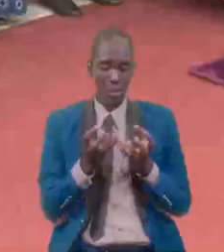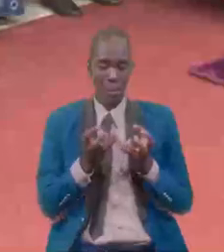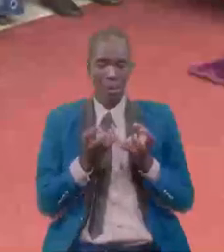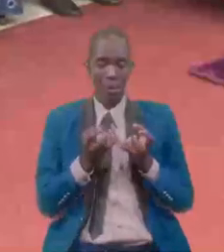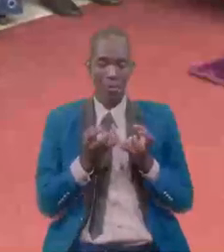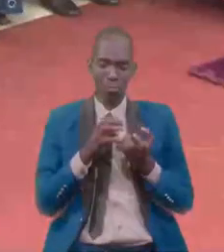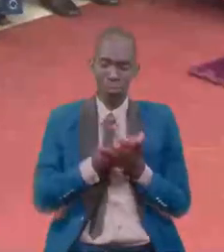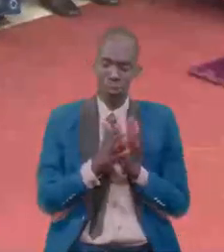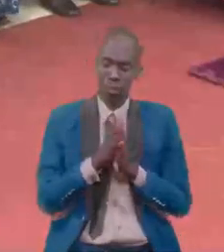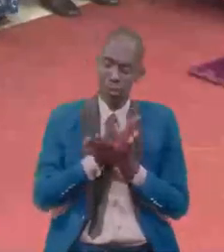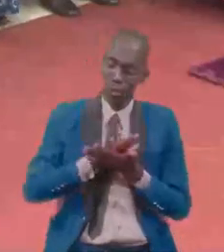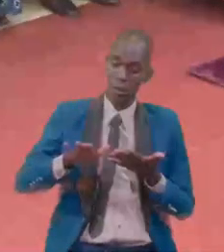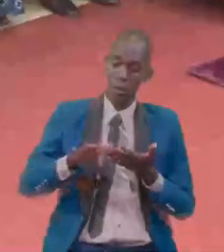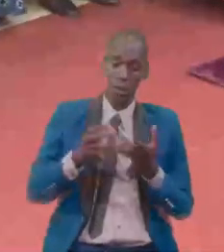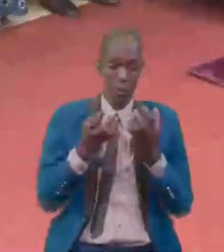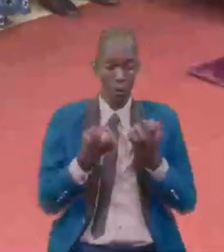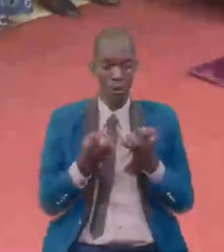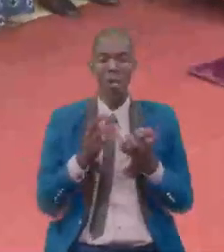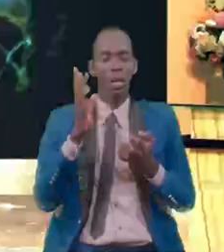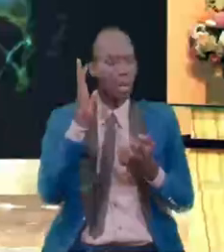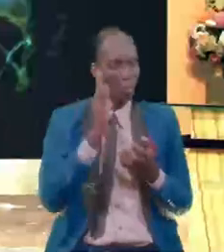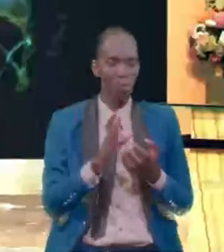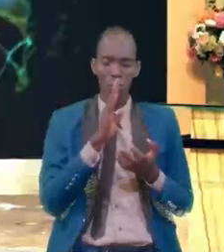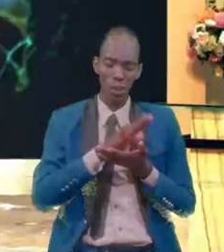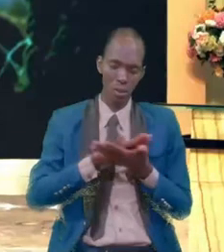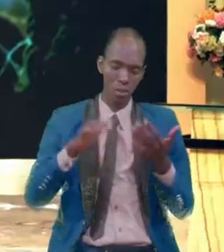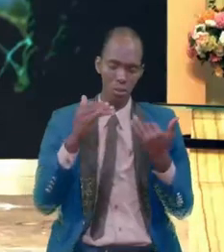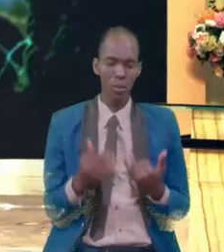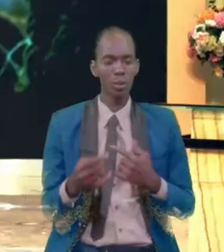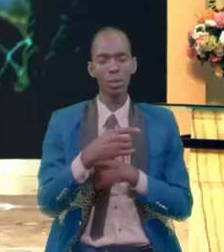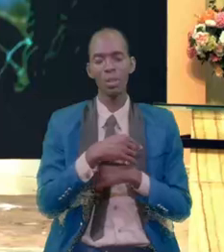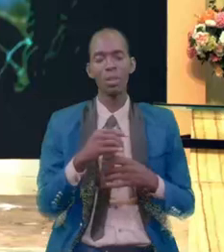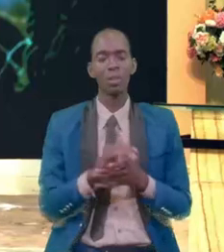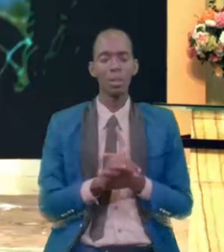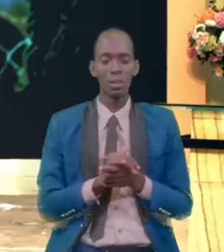Les lépreux étaient purifiés. Les lépreux sont encore purifiés ce jour.